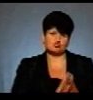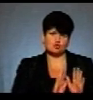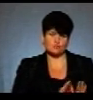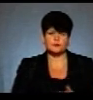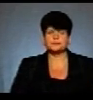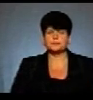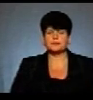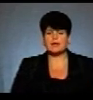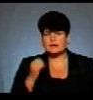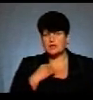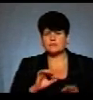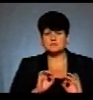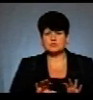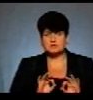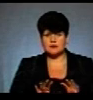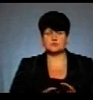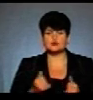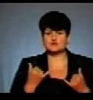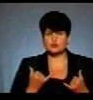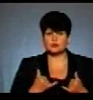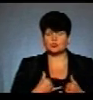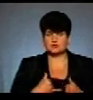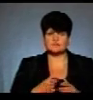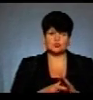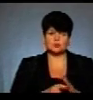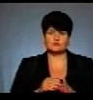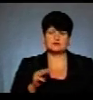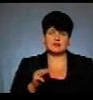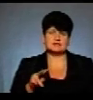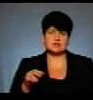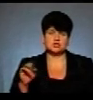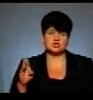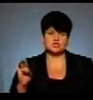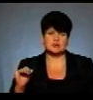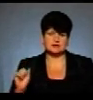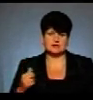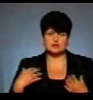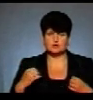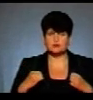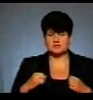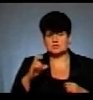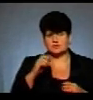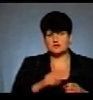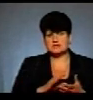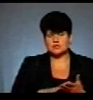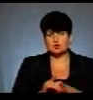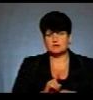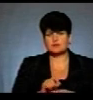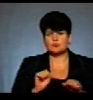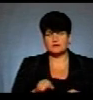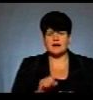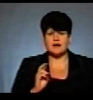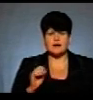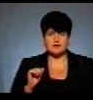Дуже дякую вам за роз'яснення. Нагадаю, що сьогодні в нас в студії були Тарас Ліщина, начальник управління державної реєстрації нормативно-правових